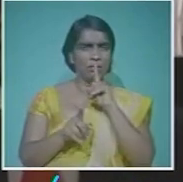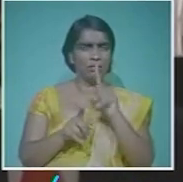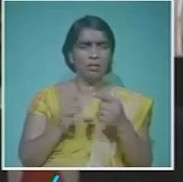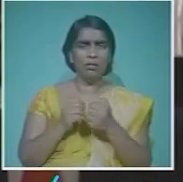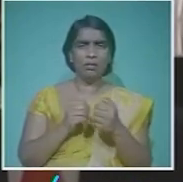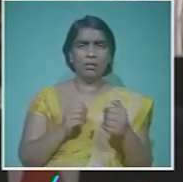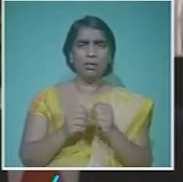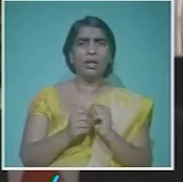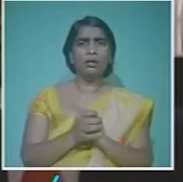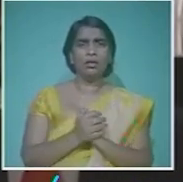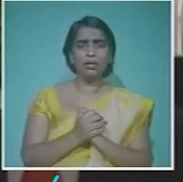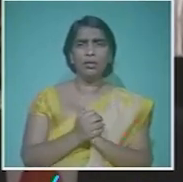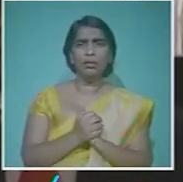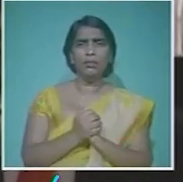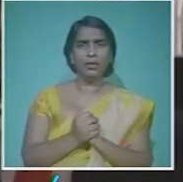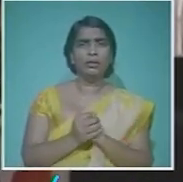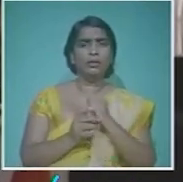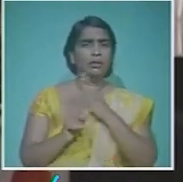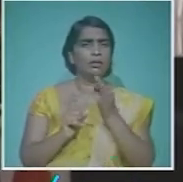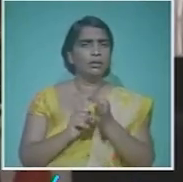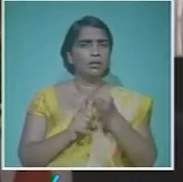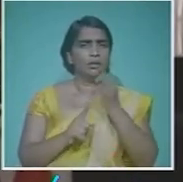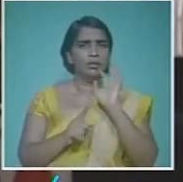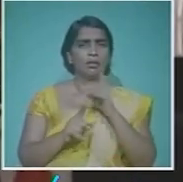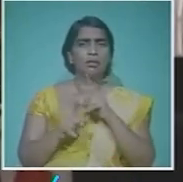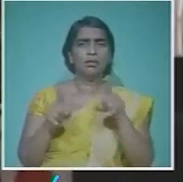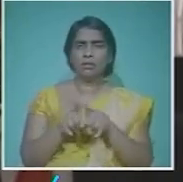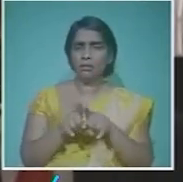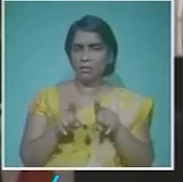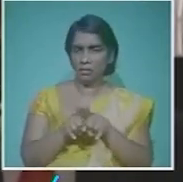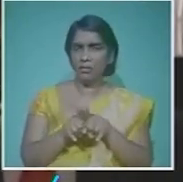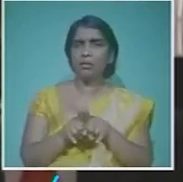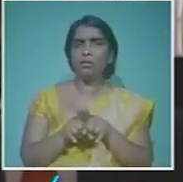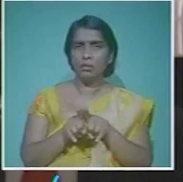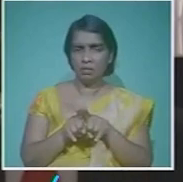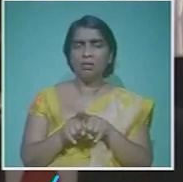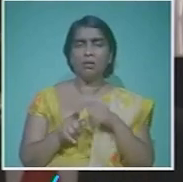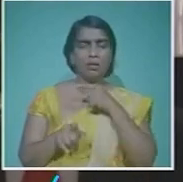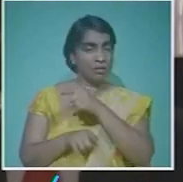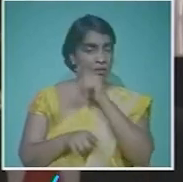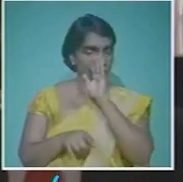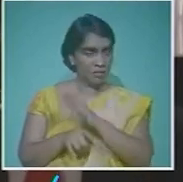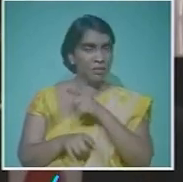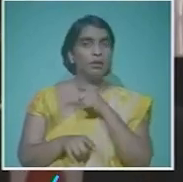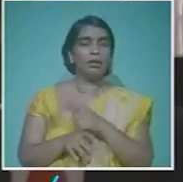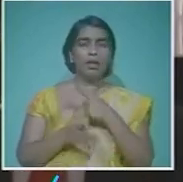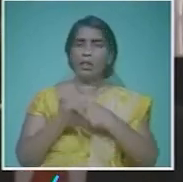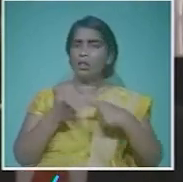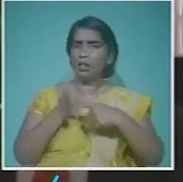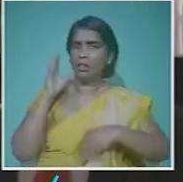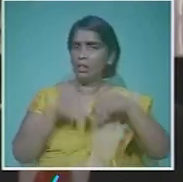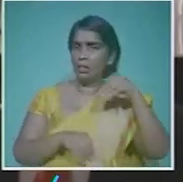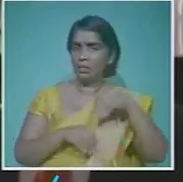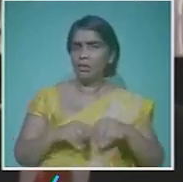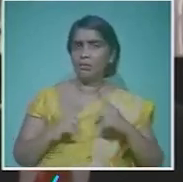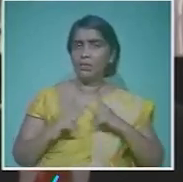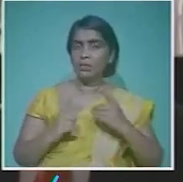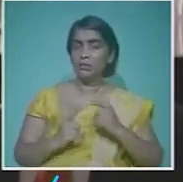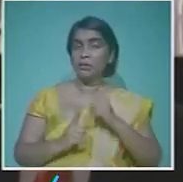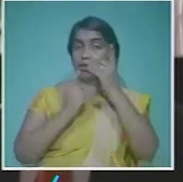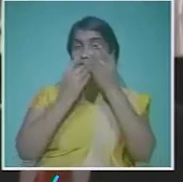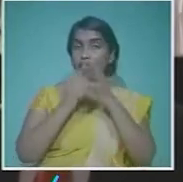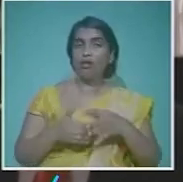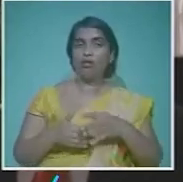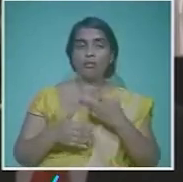වෙනුවෙන් ගරු ජනාධිපතිතුමන්ට මම සුබ පතනවා එතුමන්ගේ දේශපාලන ජීවිතේ මංගල